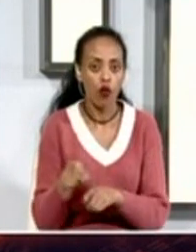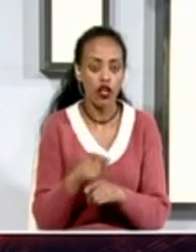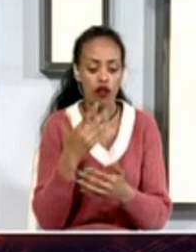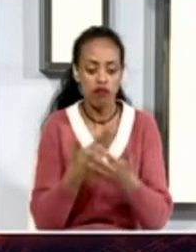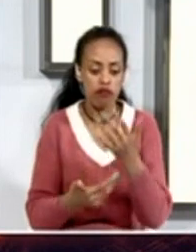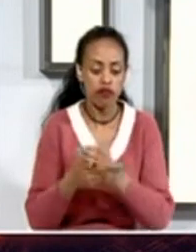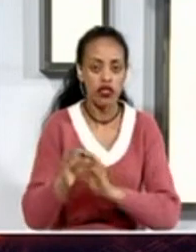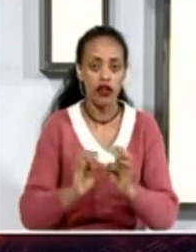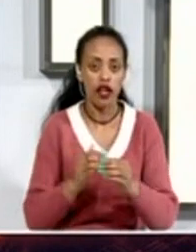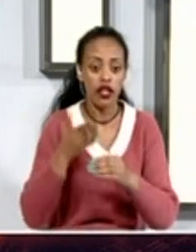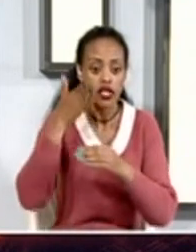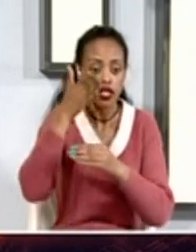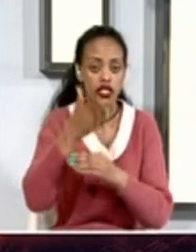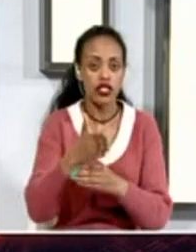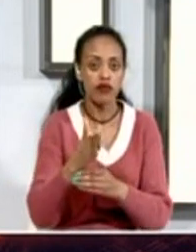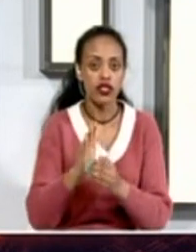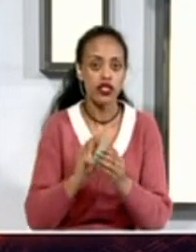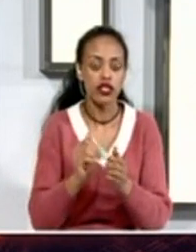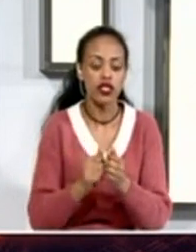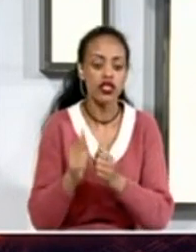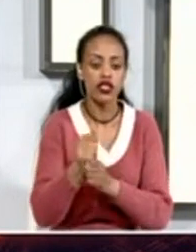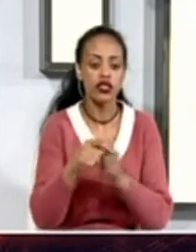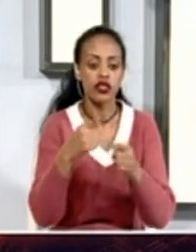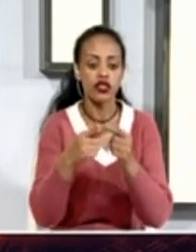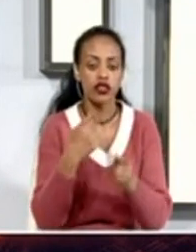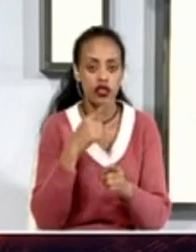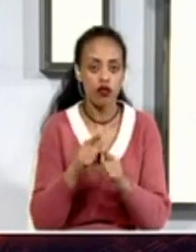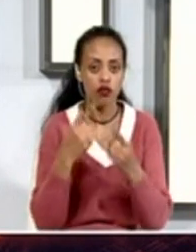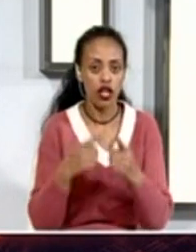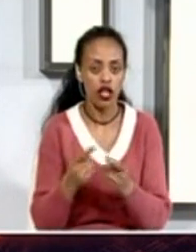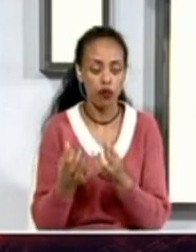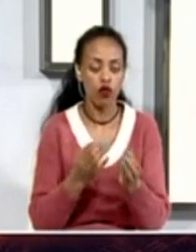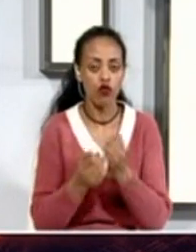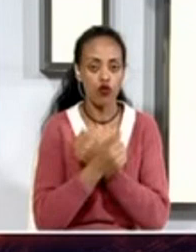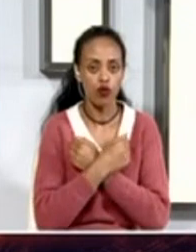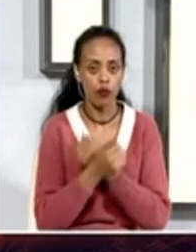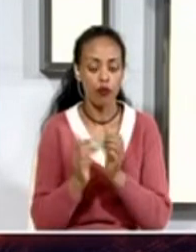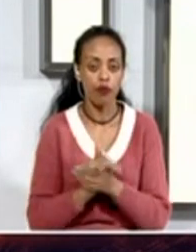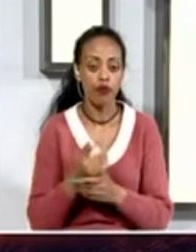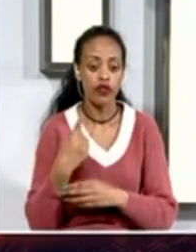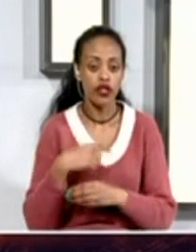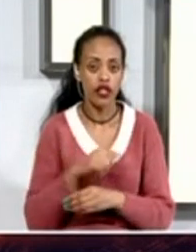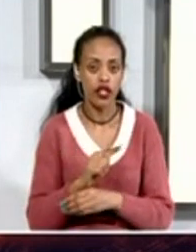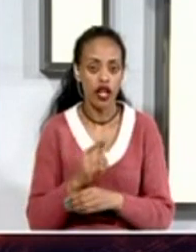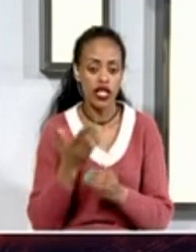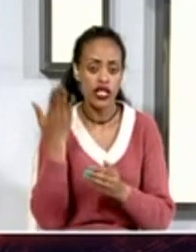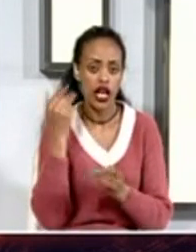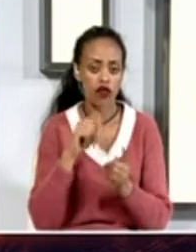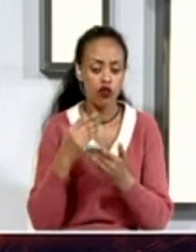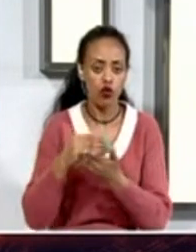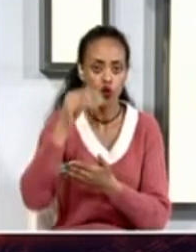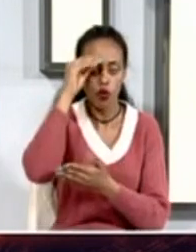እናተማኽርና ንቅድሚት ክንስድር ድሌት ከም ዘለና በዚ ኣጋጣሚ ክንገልፀልኩም ንፈቱ። ንሕና ሕሉፍ ሕዚ እውን